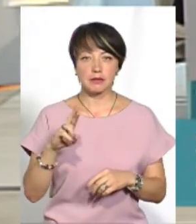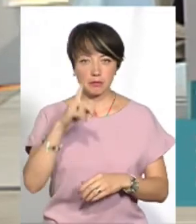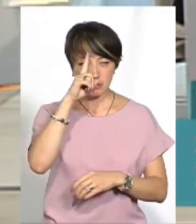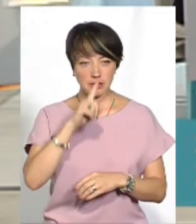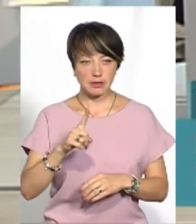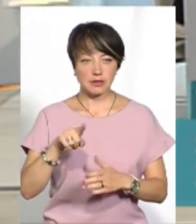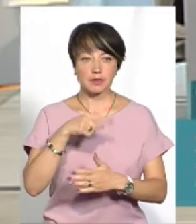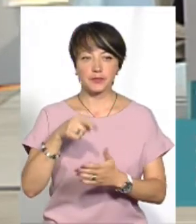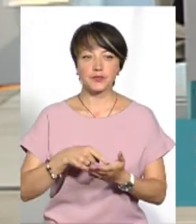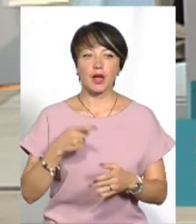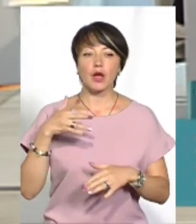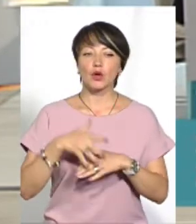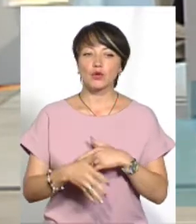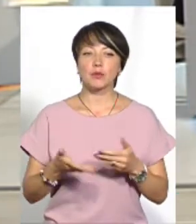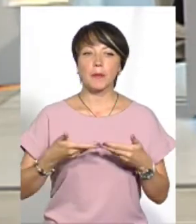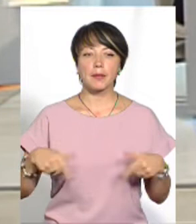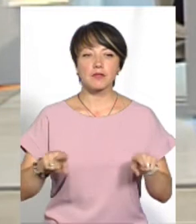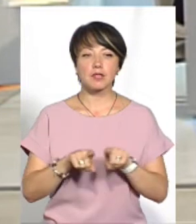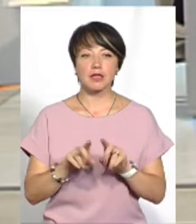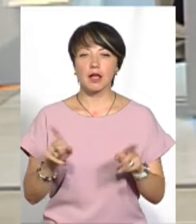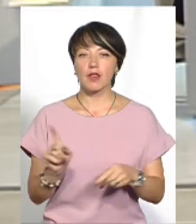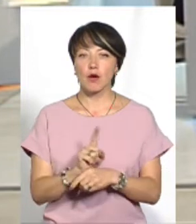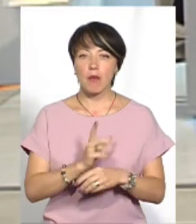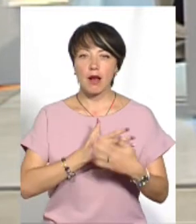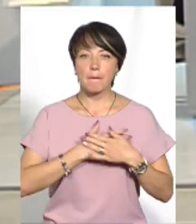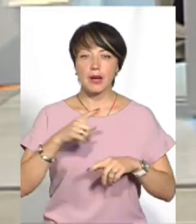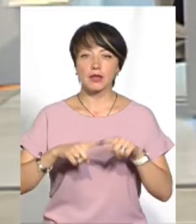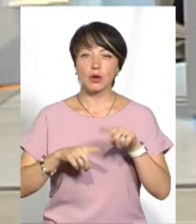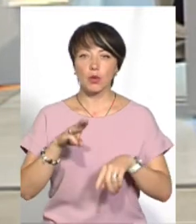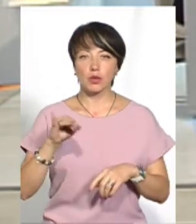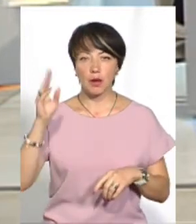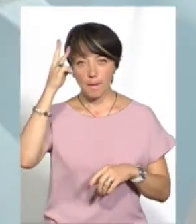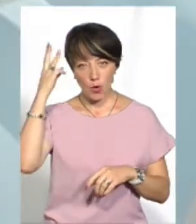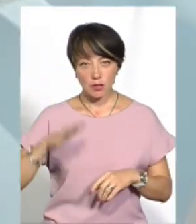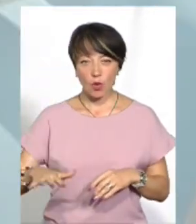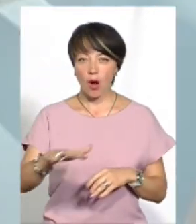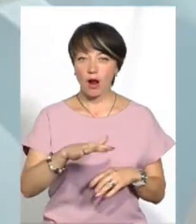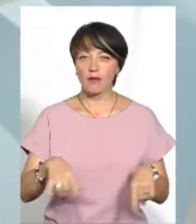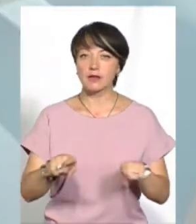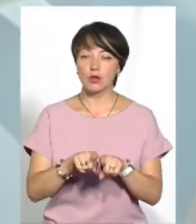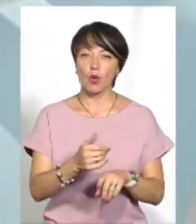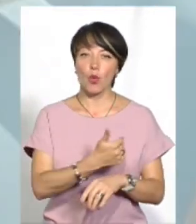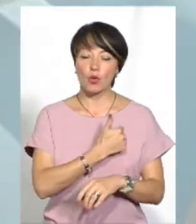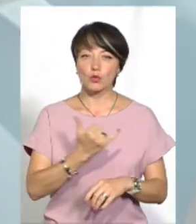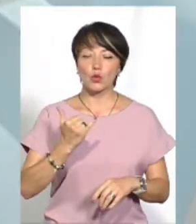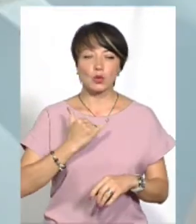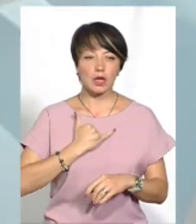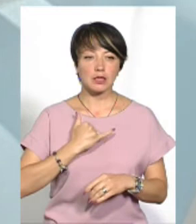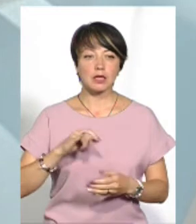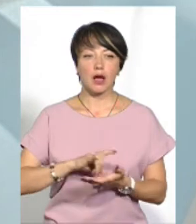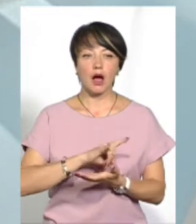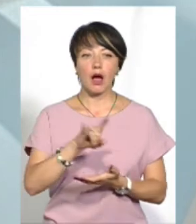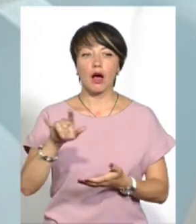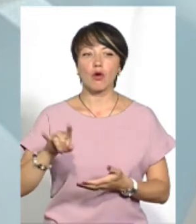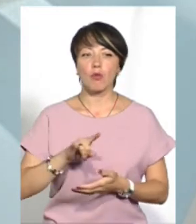Ну, розумієте, все-таки ми, як нормальні патріоти Подільського краю, ми все-таки хочемо, щоб у нас